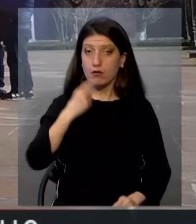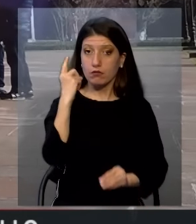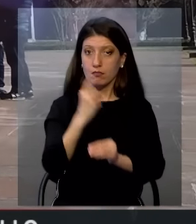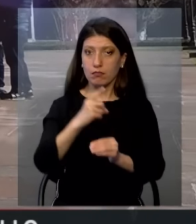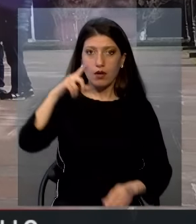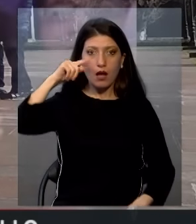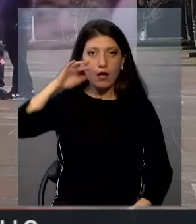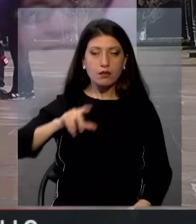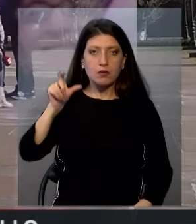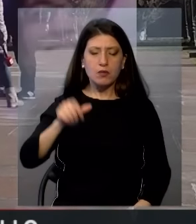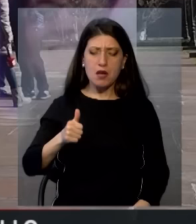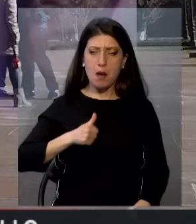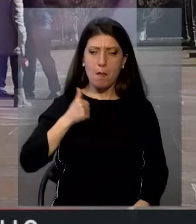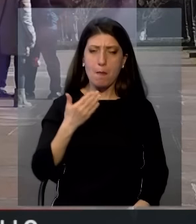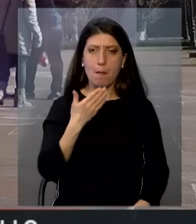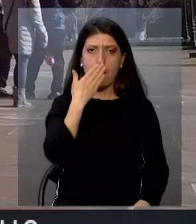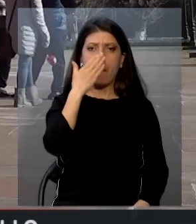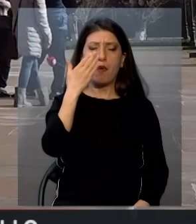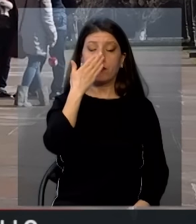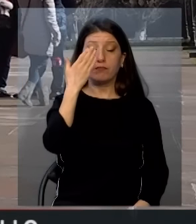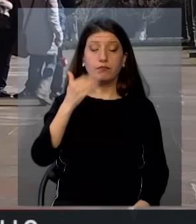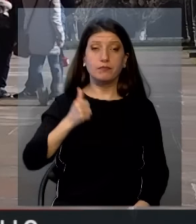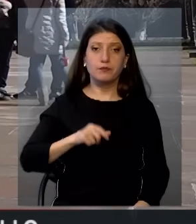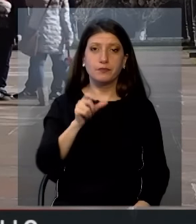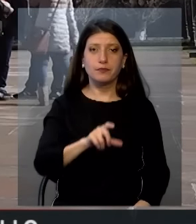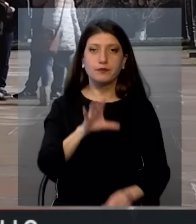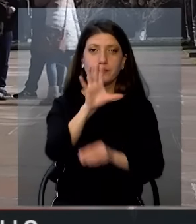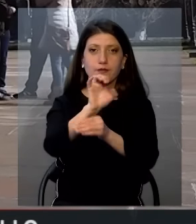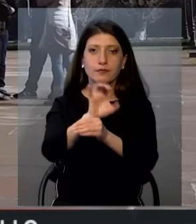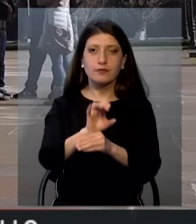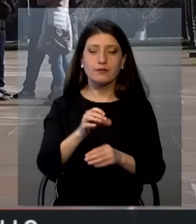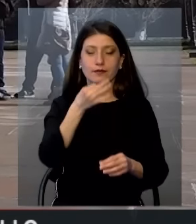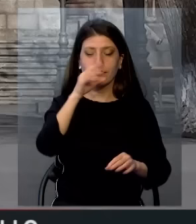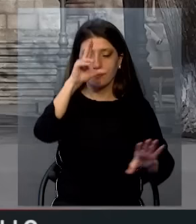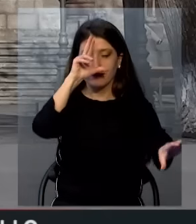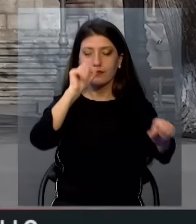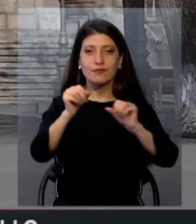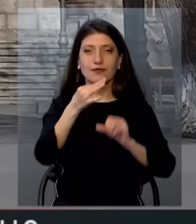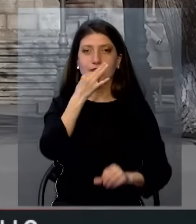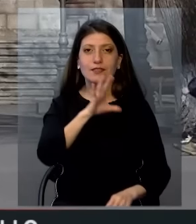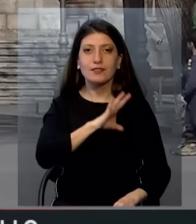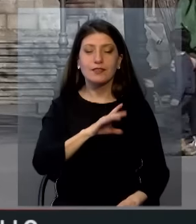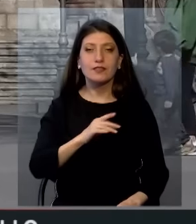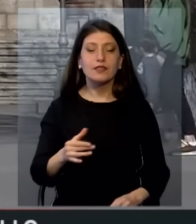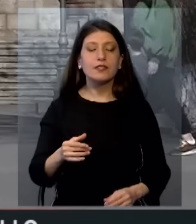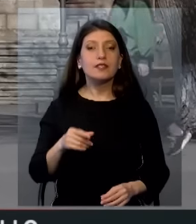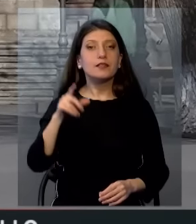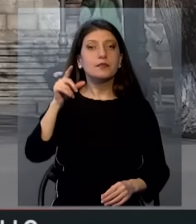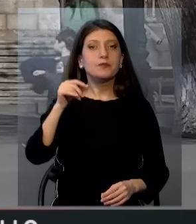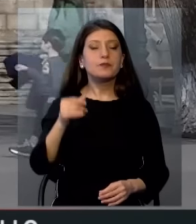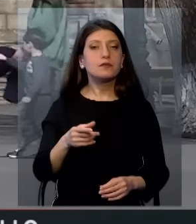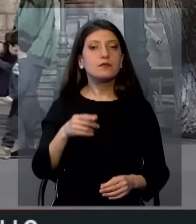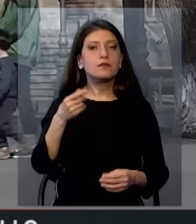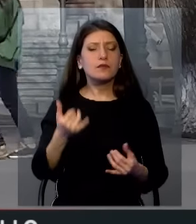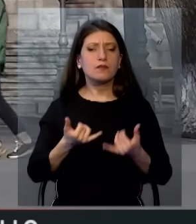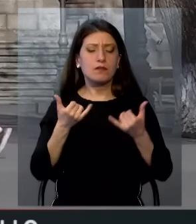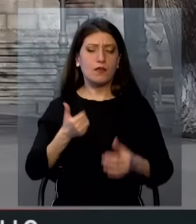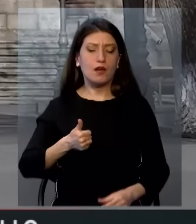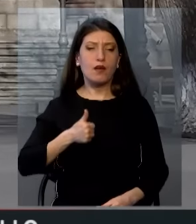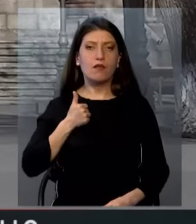քաղաքացուն հպարտ քաղաքացին է։ Հպարտանալու հորդոր է անում իշխանությունը, չի ասում հարգը գիտակցող, վե